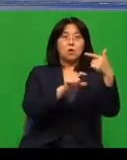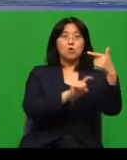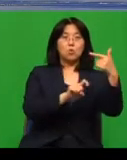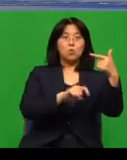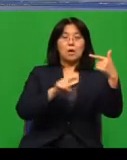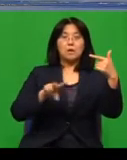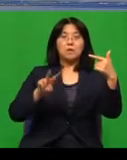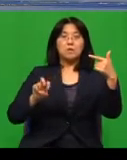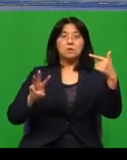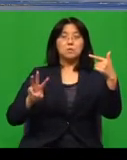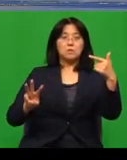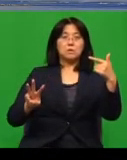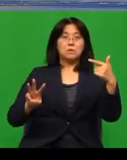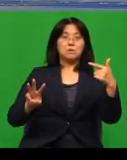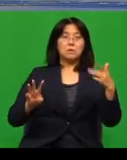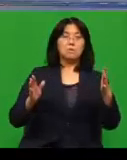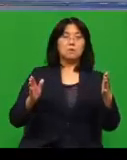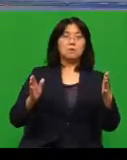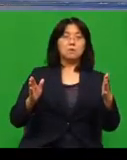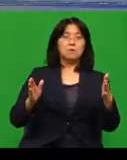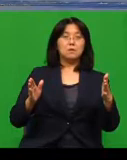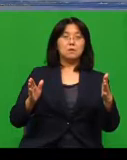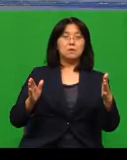から6月23日まで、